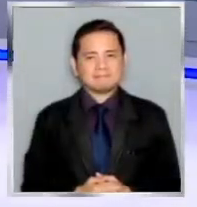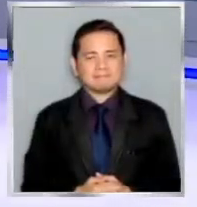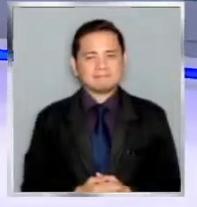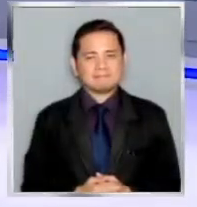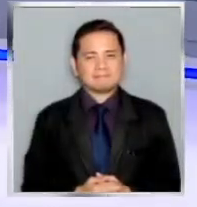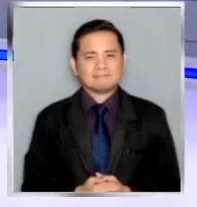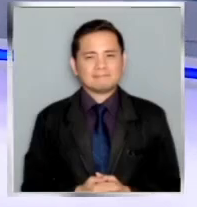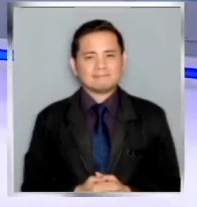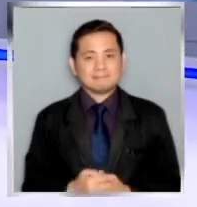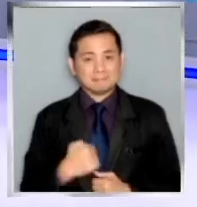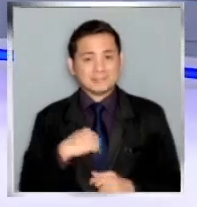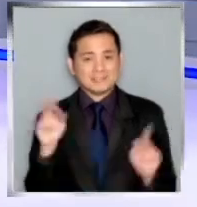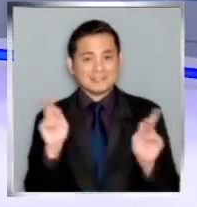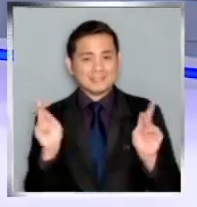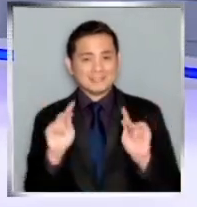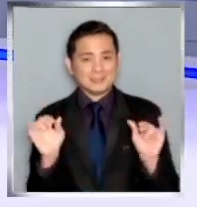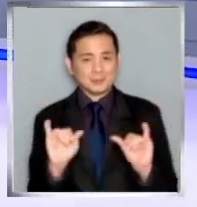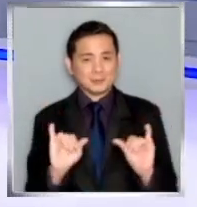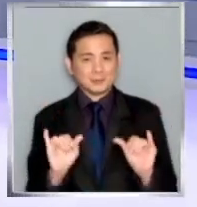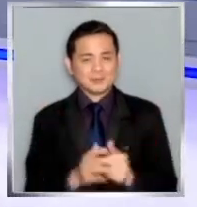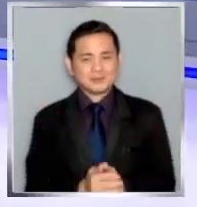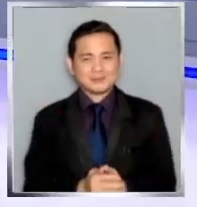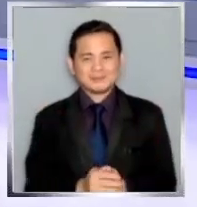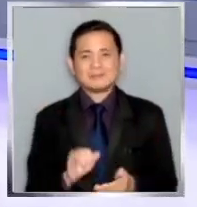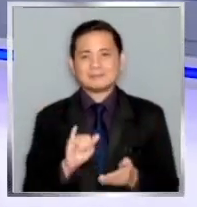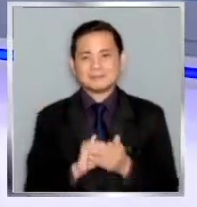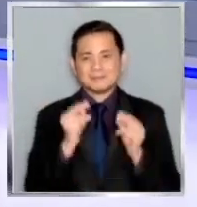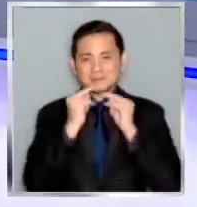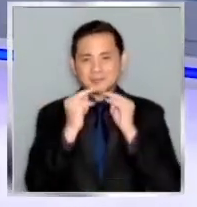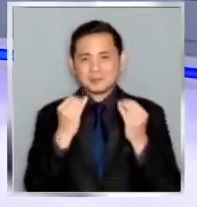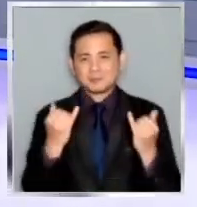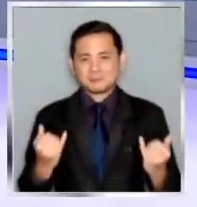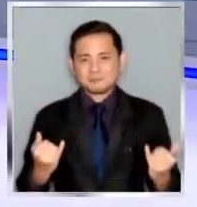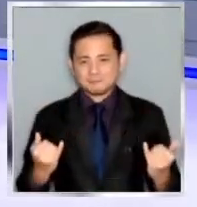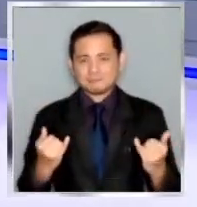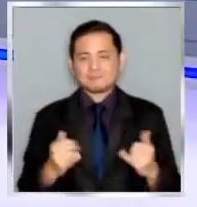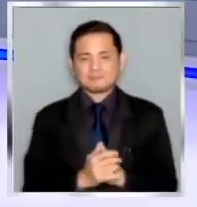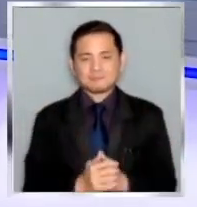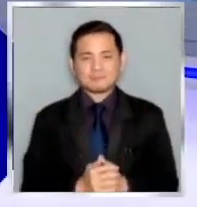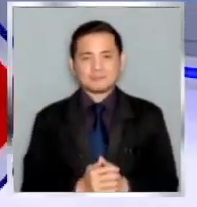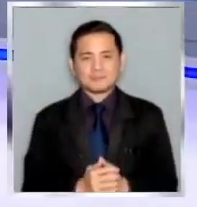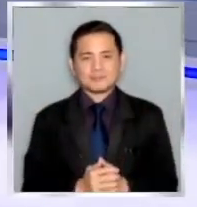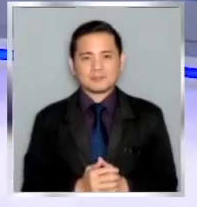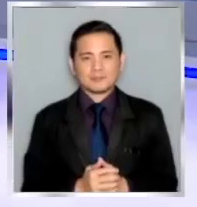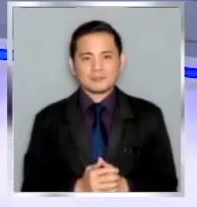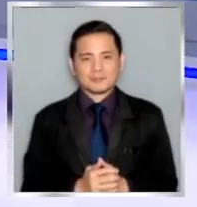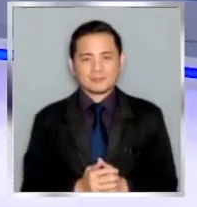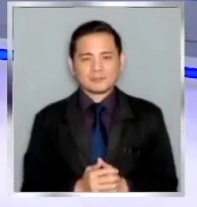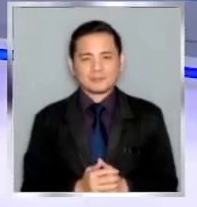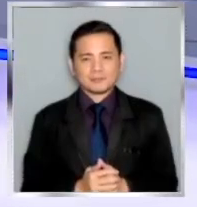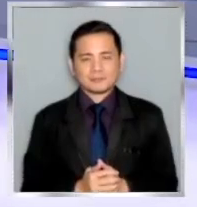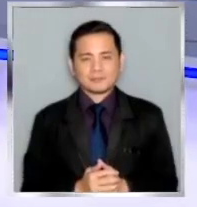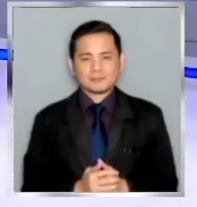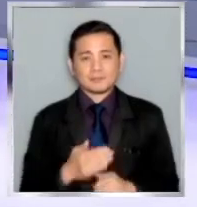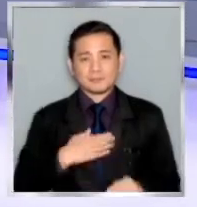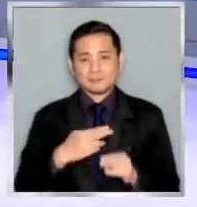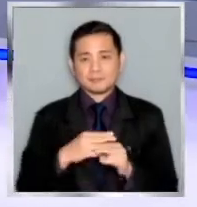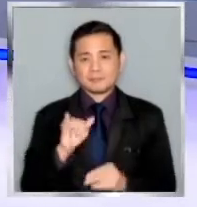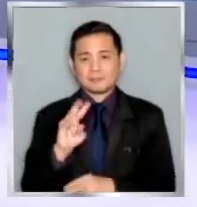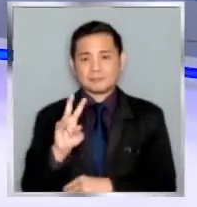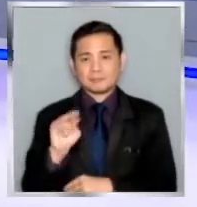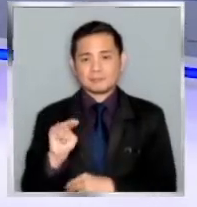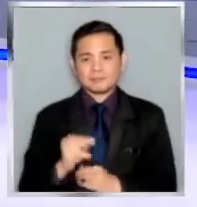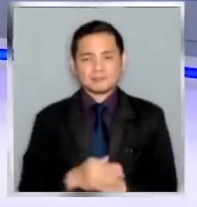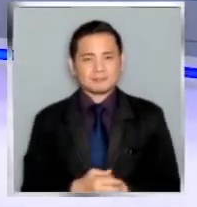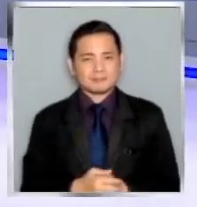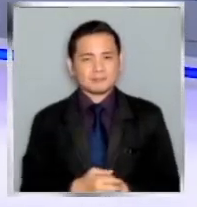Kinilig din ako doon. At yung mga balita ating tinutukan ngayong weekend mula sa Tahanan ng Katotohanan, ako po si Ivan Mayrina. At sa